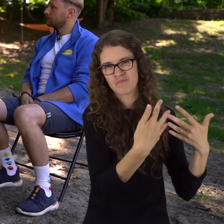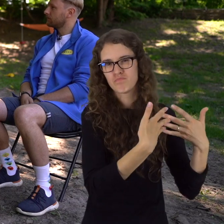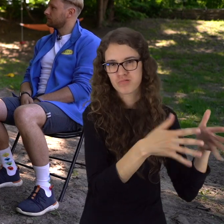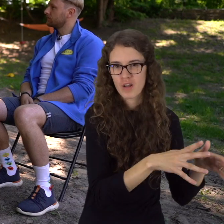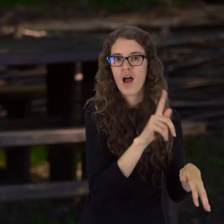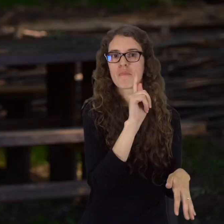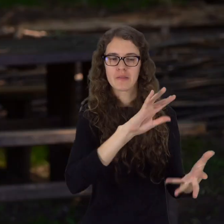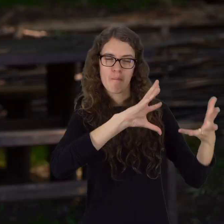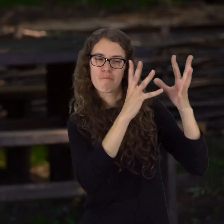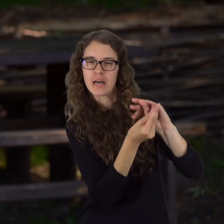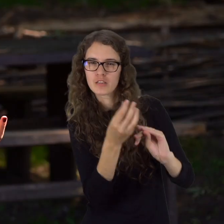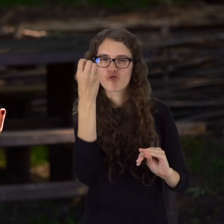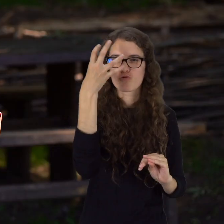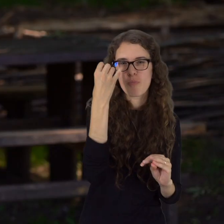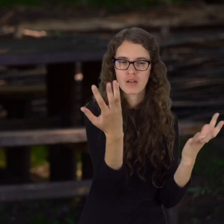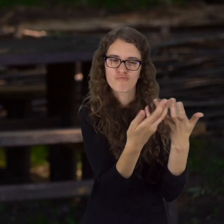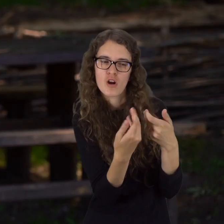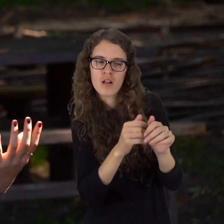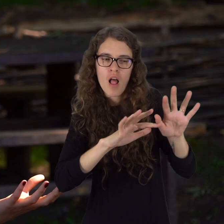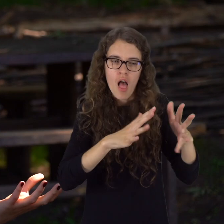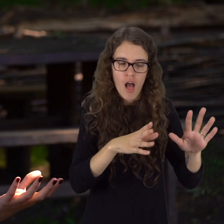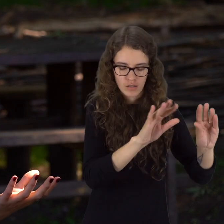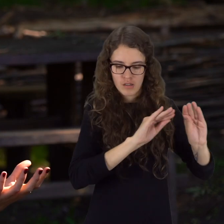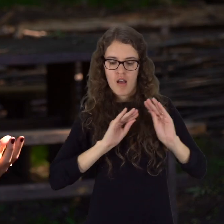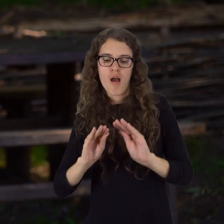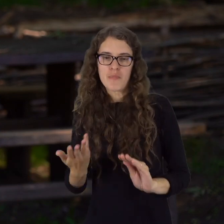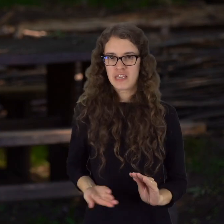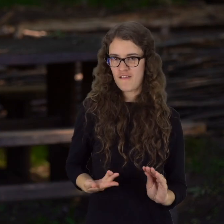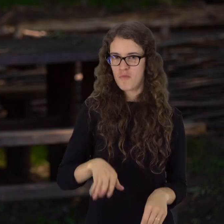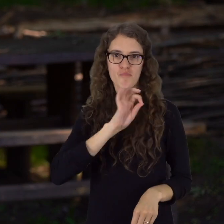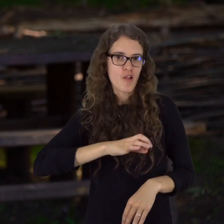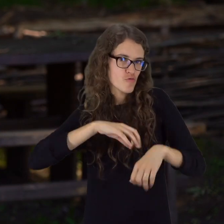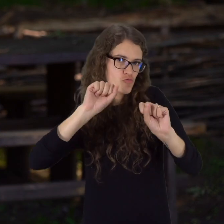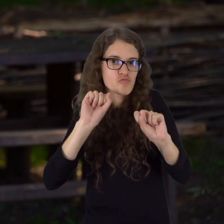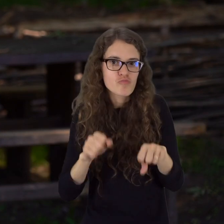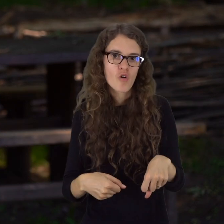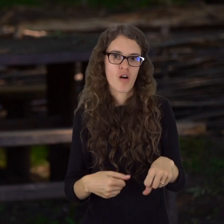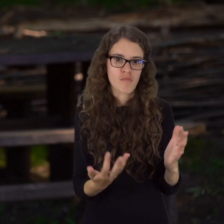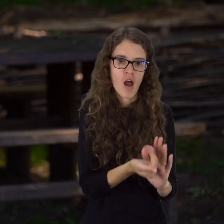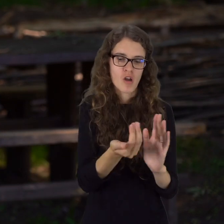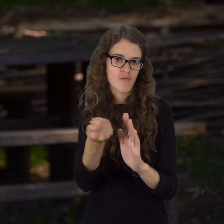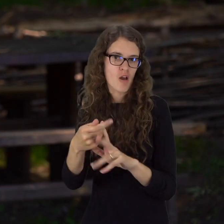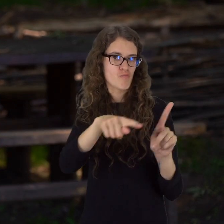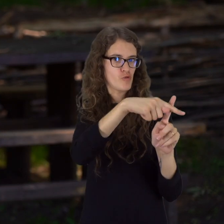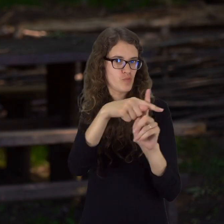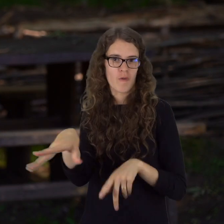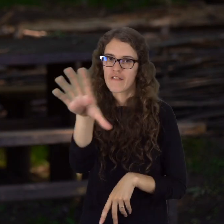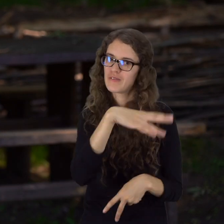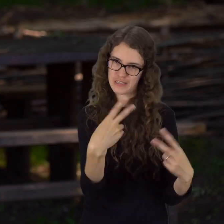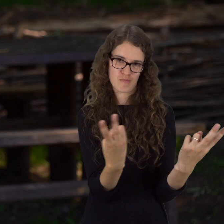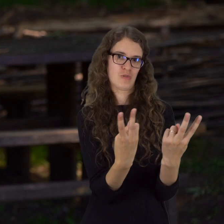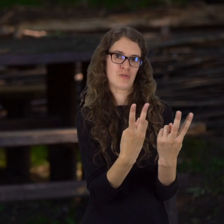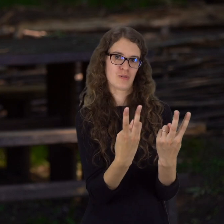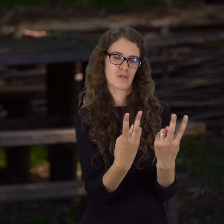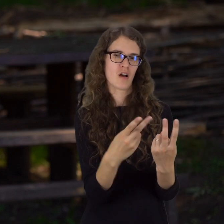ar vėliau gebėjimas kažką sukonstruoti, pastelkiant Taip. Savo matematinės žinias, Taip. Na, yra be galo, na, puikus įgūdis, kurio kiekvienam iš